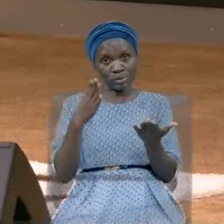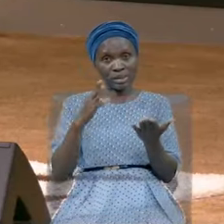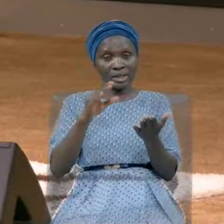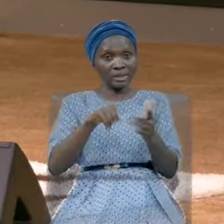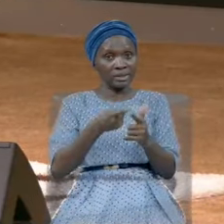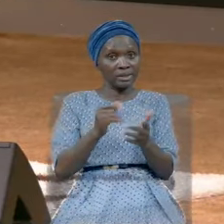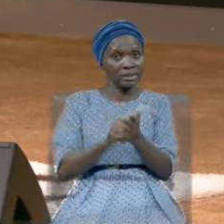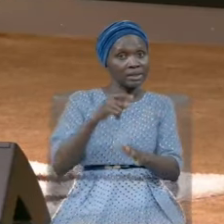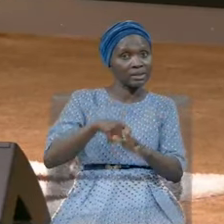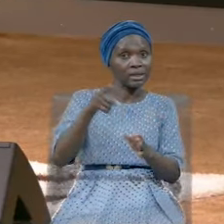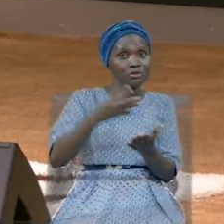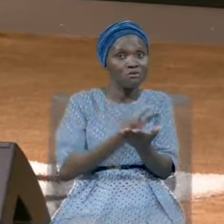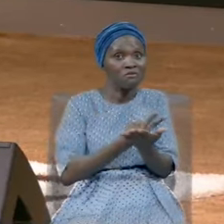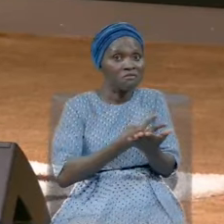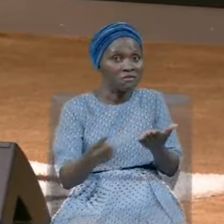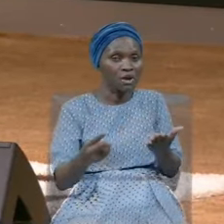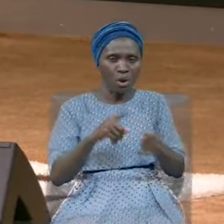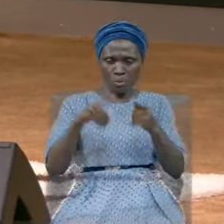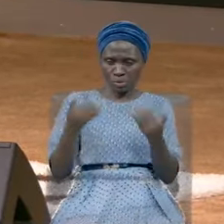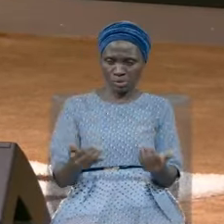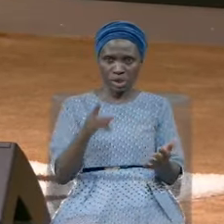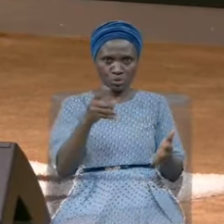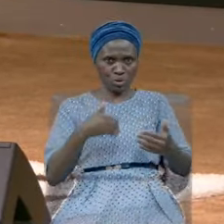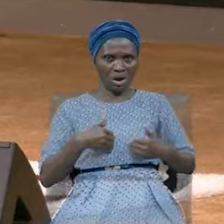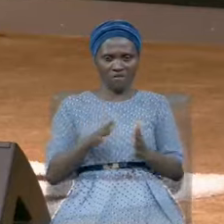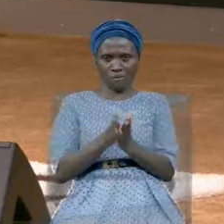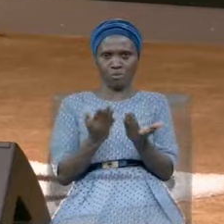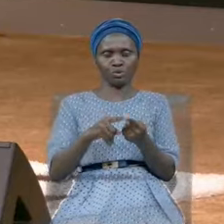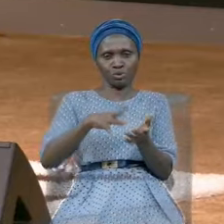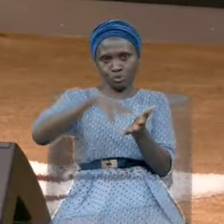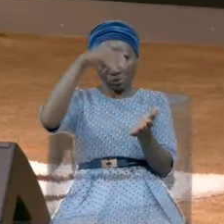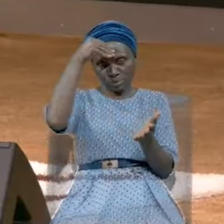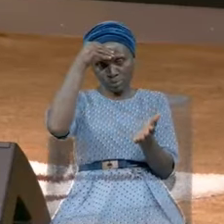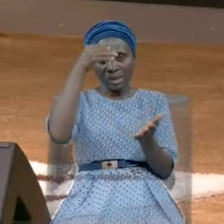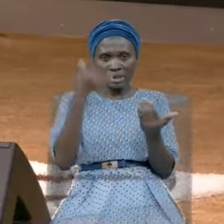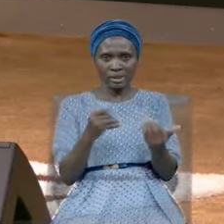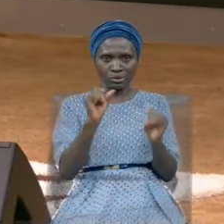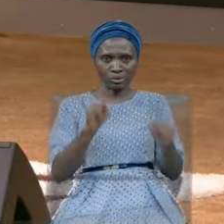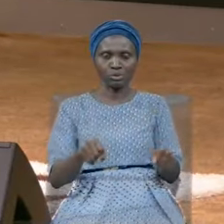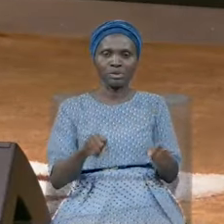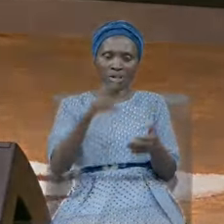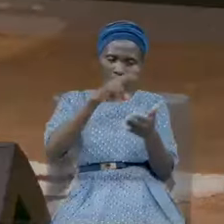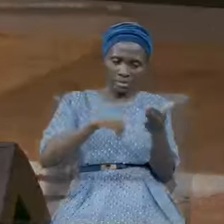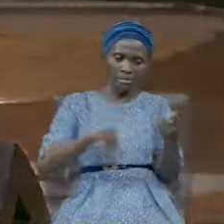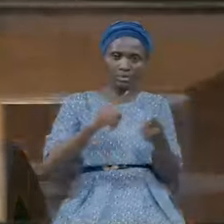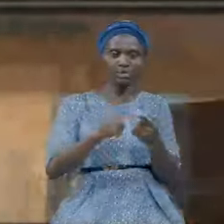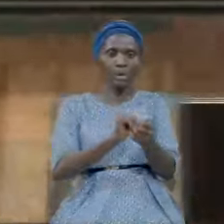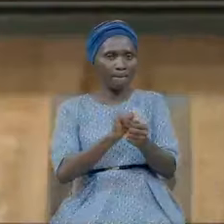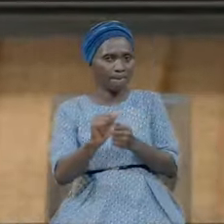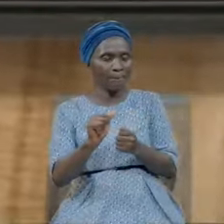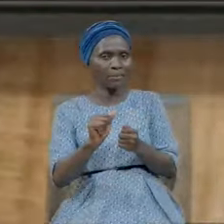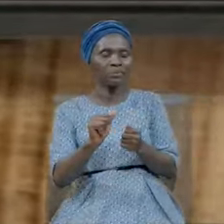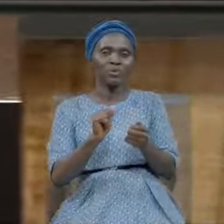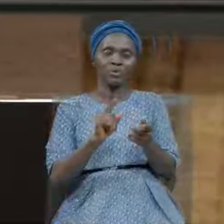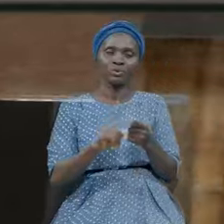de livre. Mais vous avez le bon livre à lire. Vous avez le cerveau, vous avez les yeux, vous avez la bouche, vous avez un enseignant. Il n'y a plus